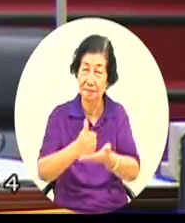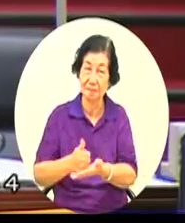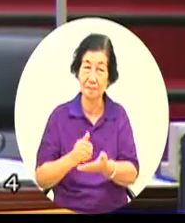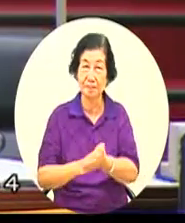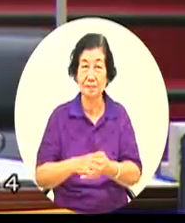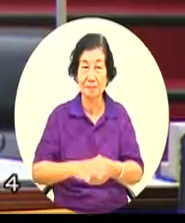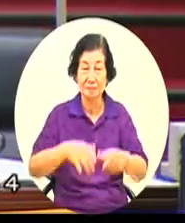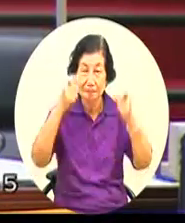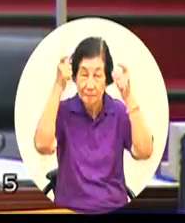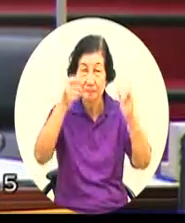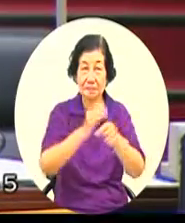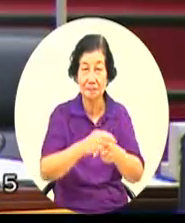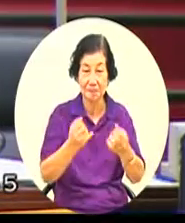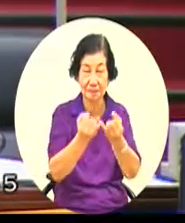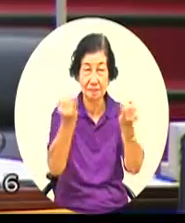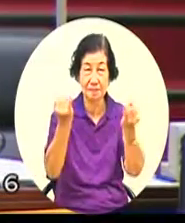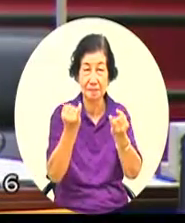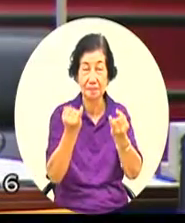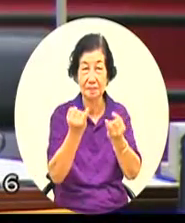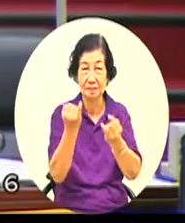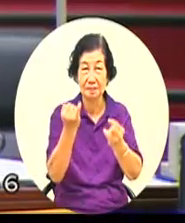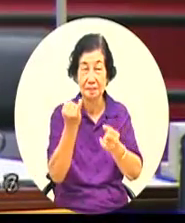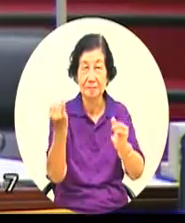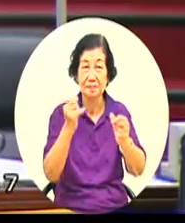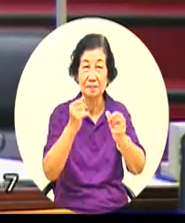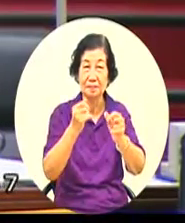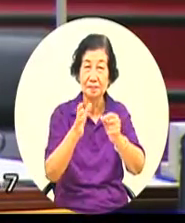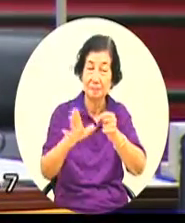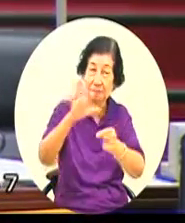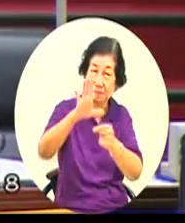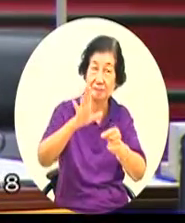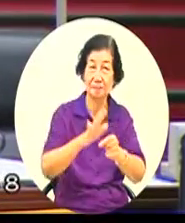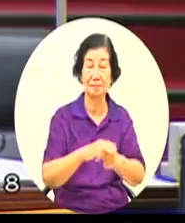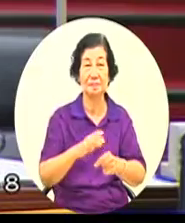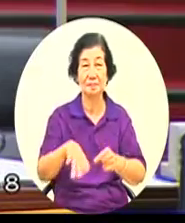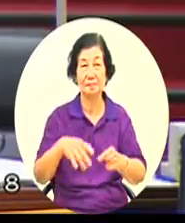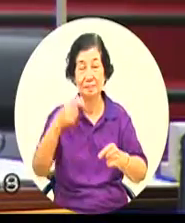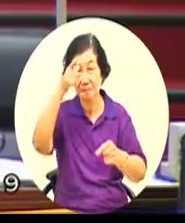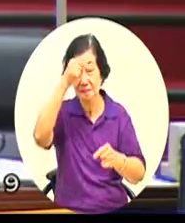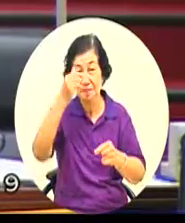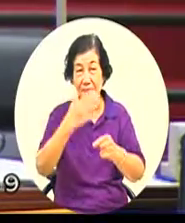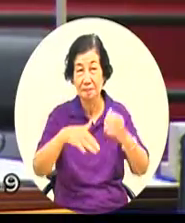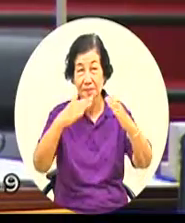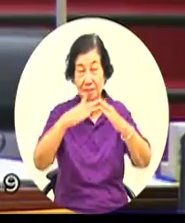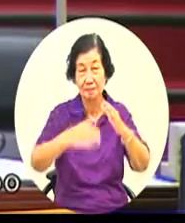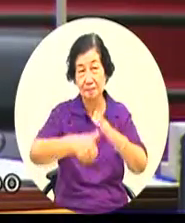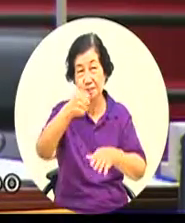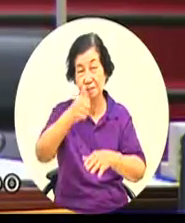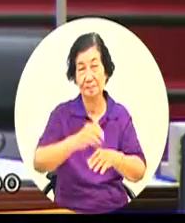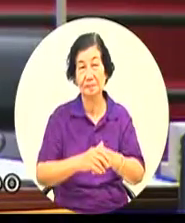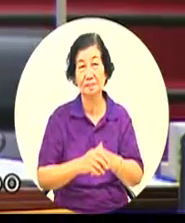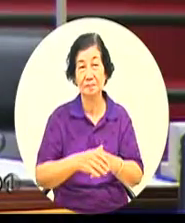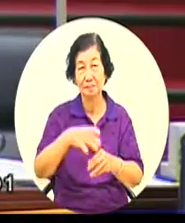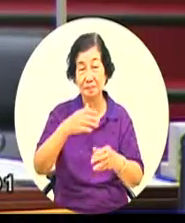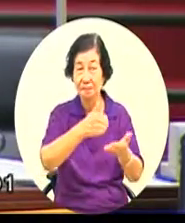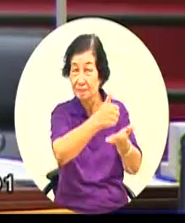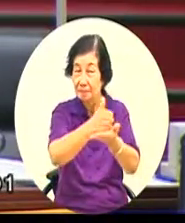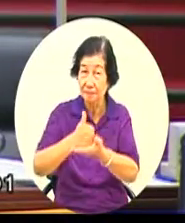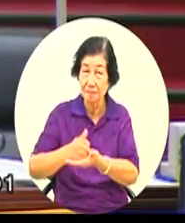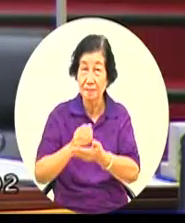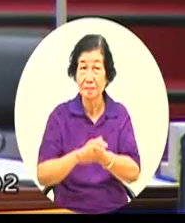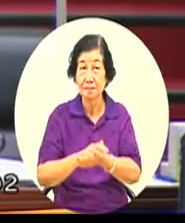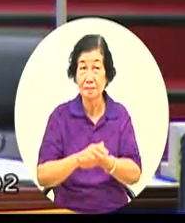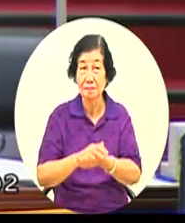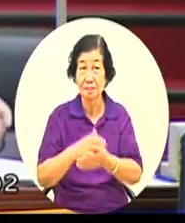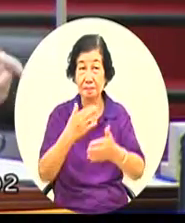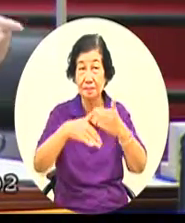校长来列席， 可不可以请？好，时间暂停。 请黄校长进来。 熊， 黄校长，校长要